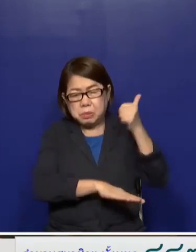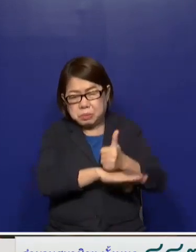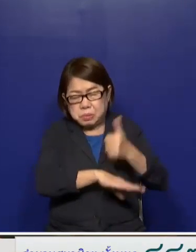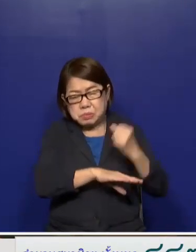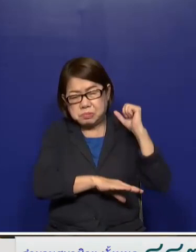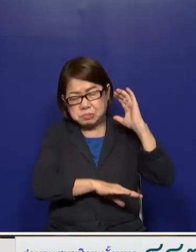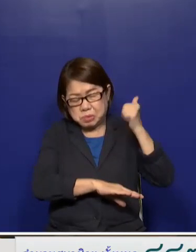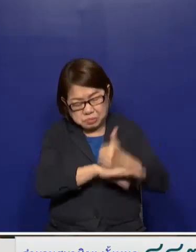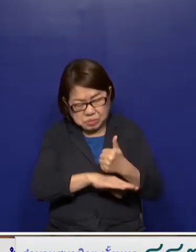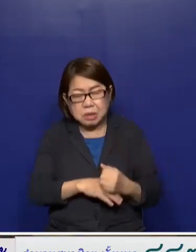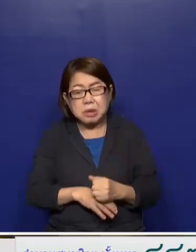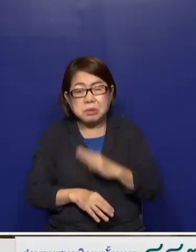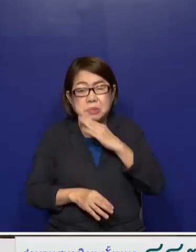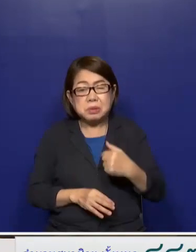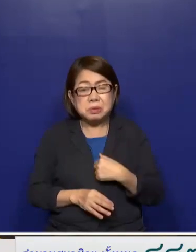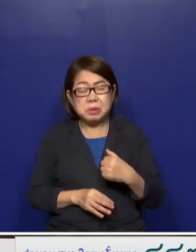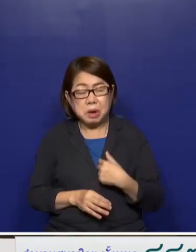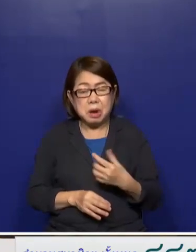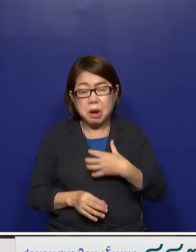ม่ได้ดังใจก็เอาทหารมายึดอำนาจ